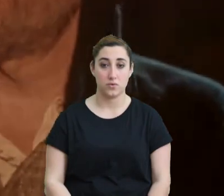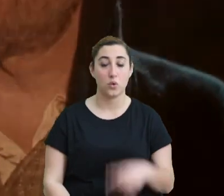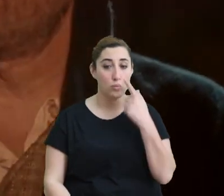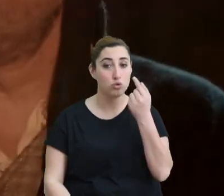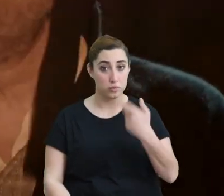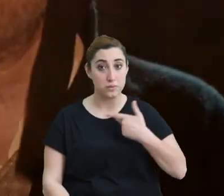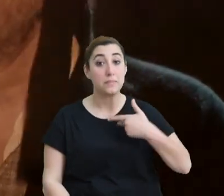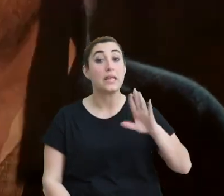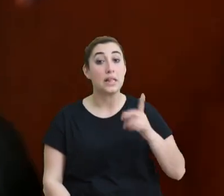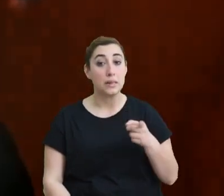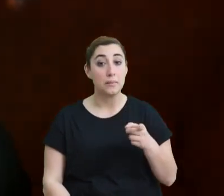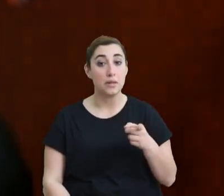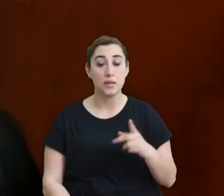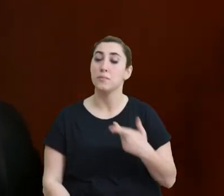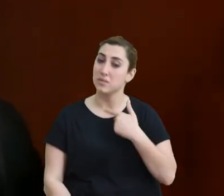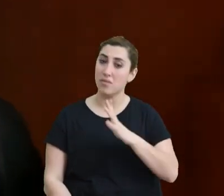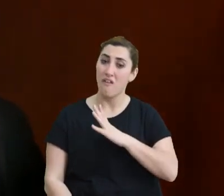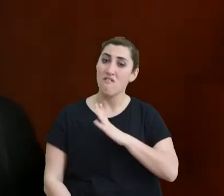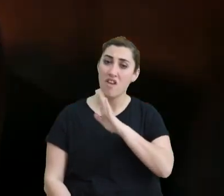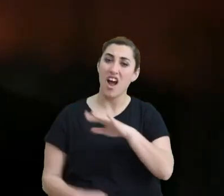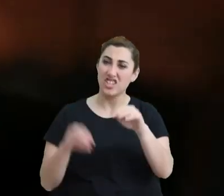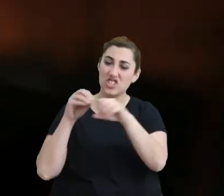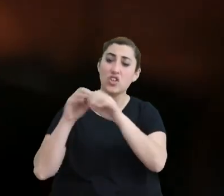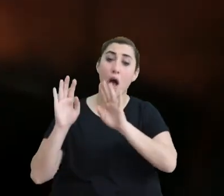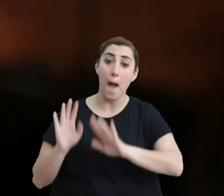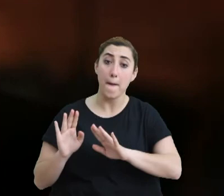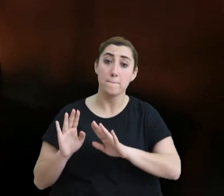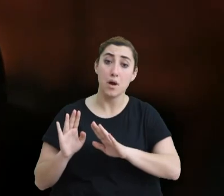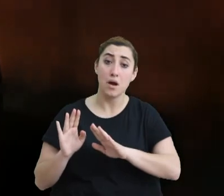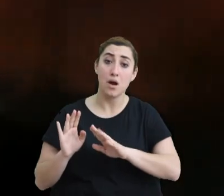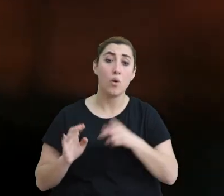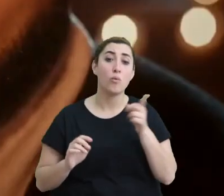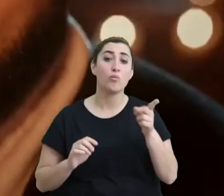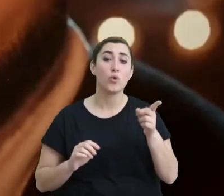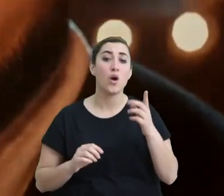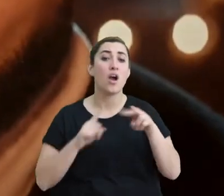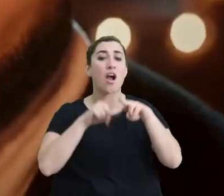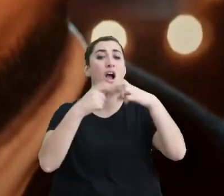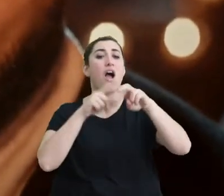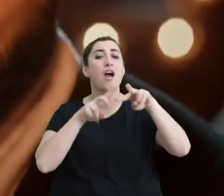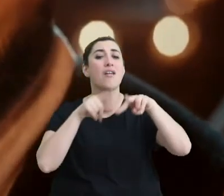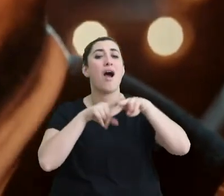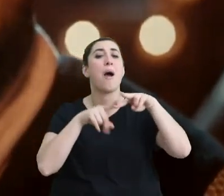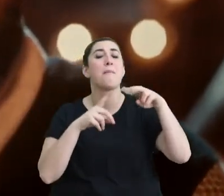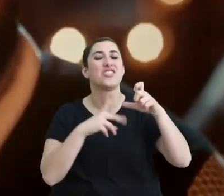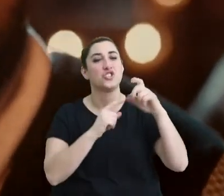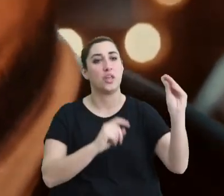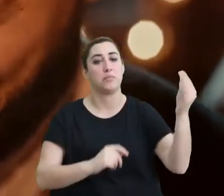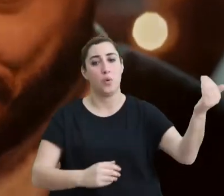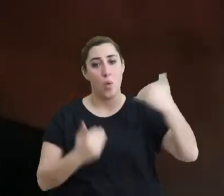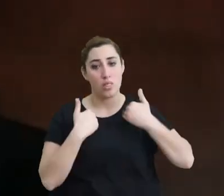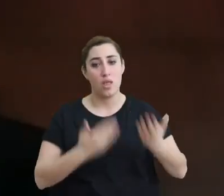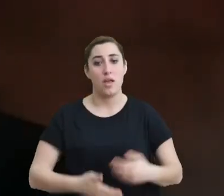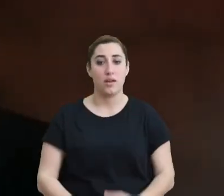Bulgur da bizden değil midir? Bizde de vardır kilerde şeyhim ama bunu da Karaman'dan Şeyh Edebali Hazretleri